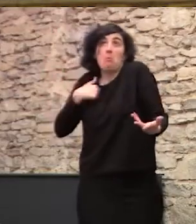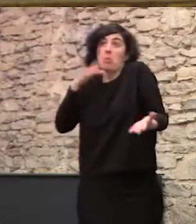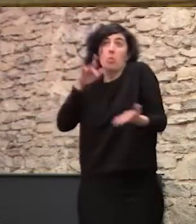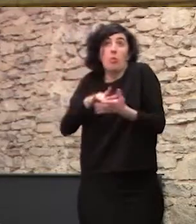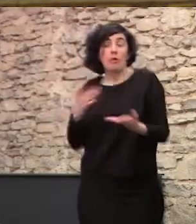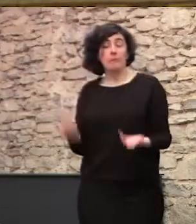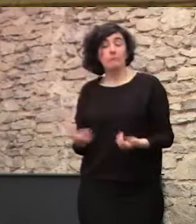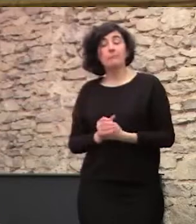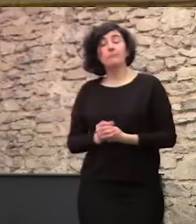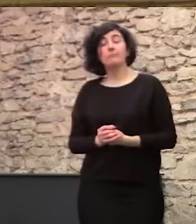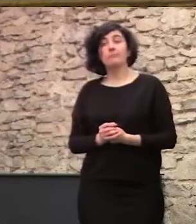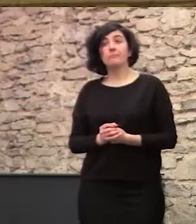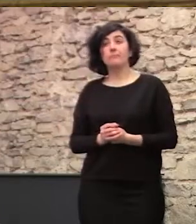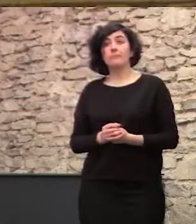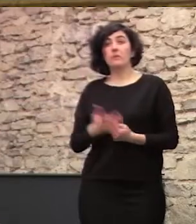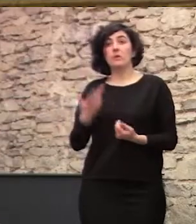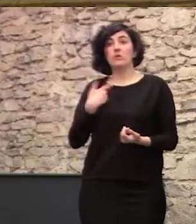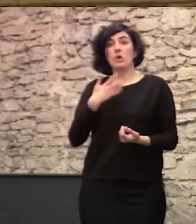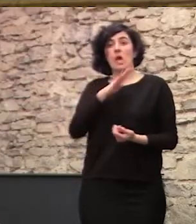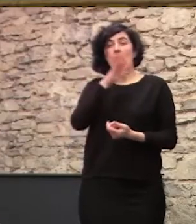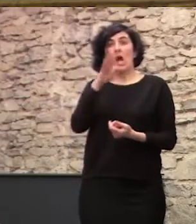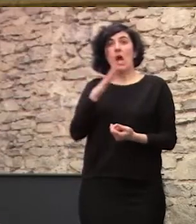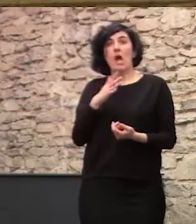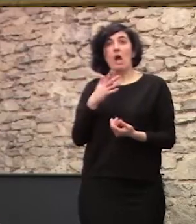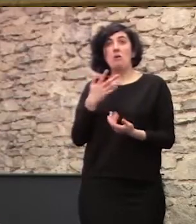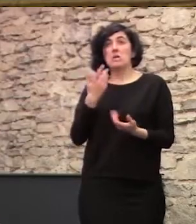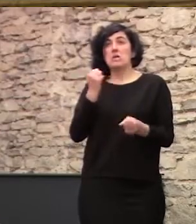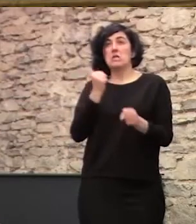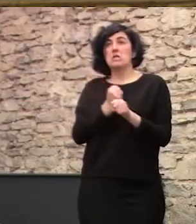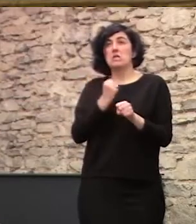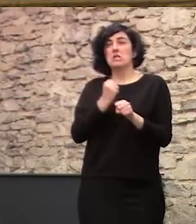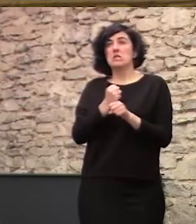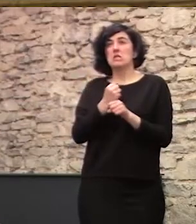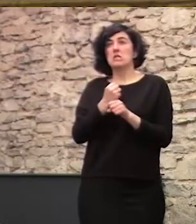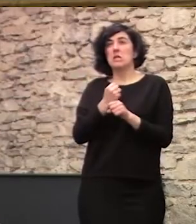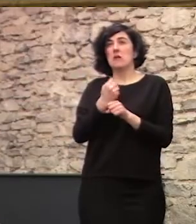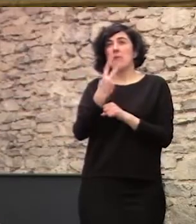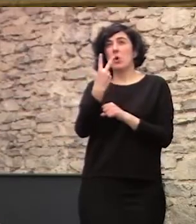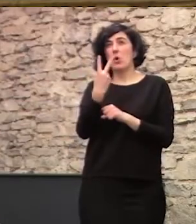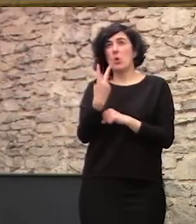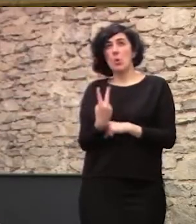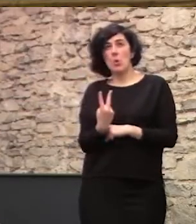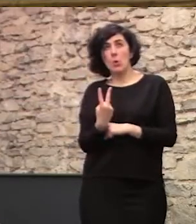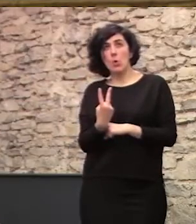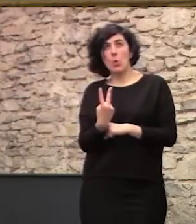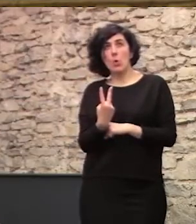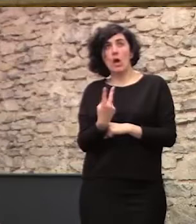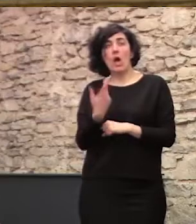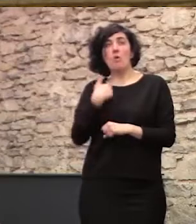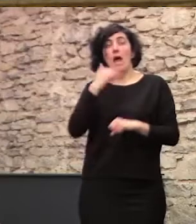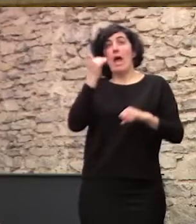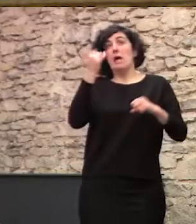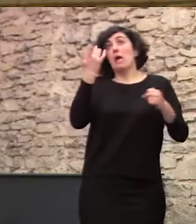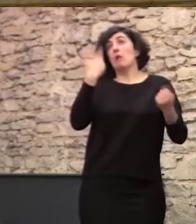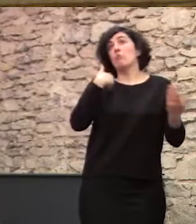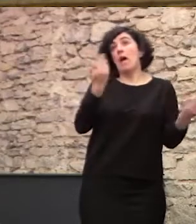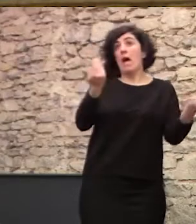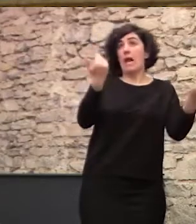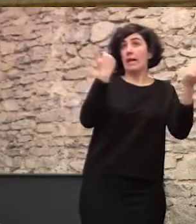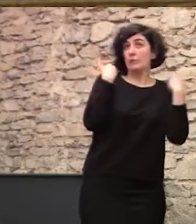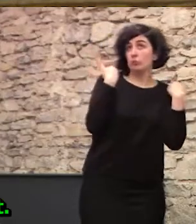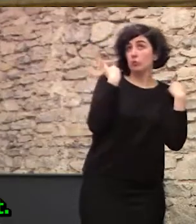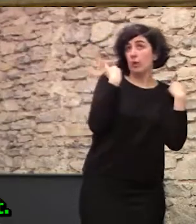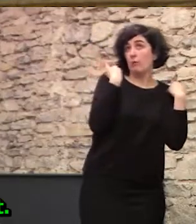Eta orduan, biren arteko lana da batez ere, nik nintzen uretak egin egiten dut, bueno, bera den ere arduraduna, eta orduan berak bidaltza